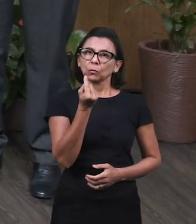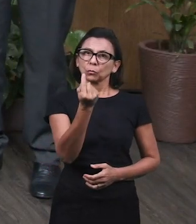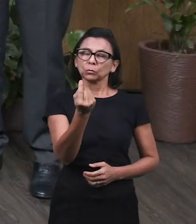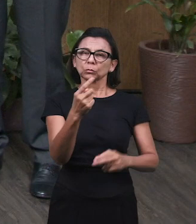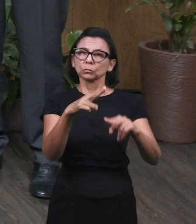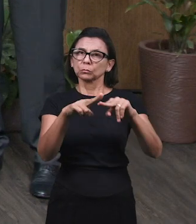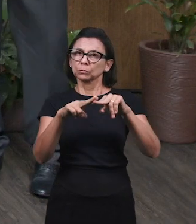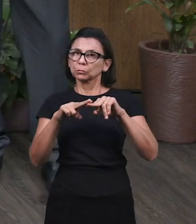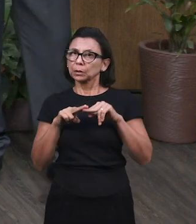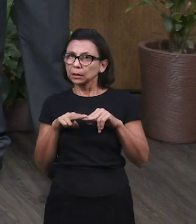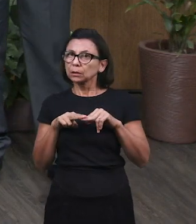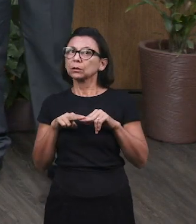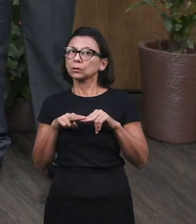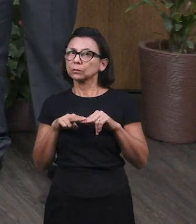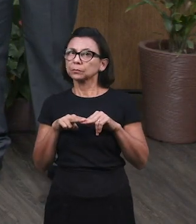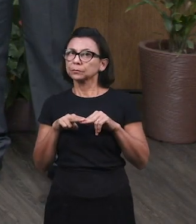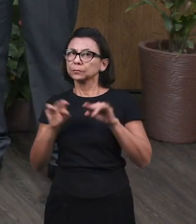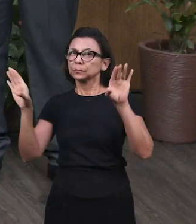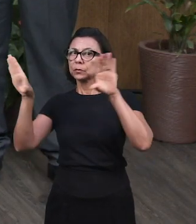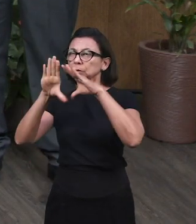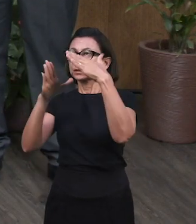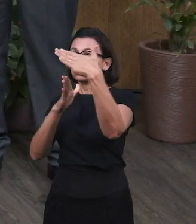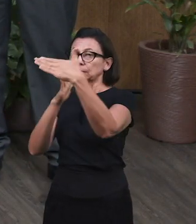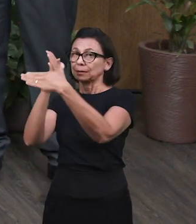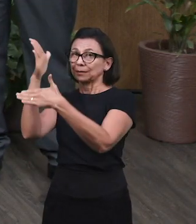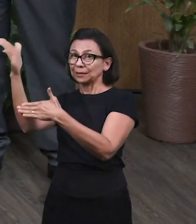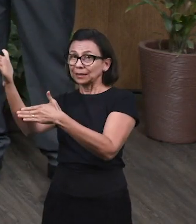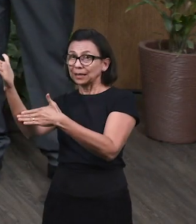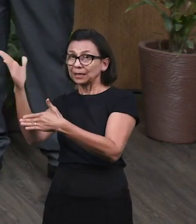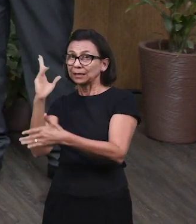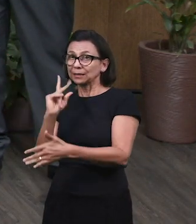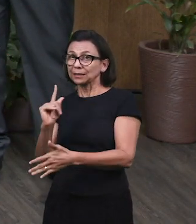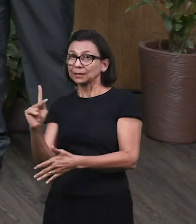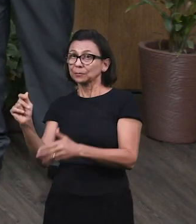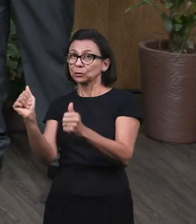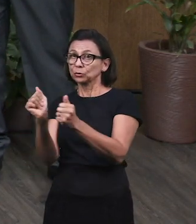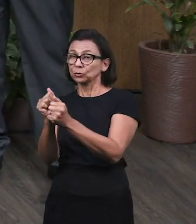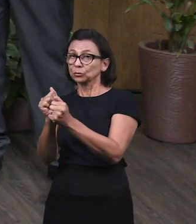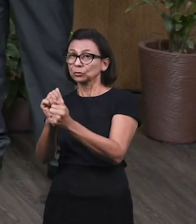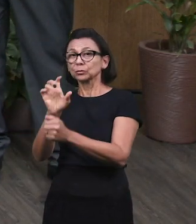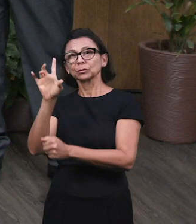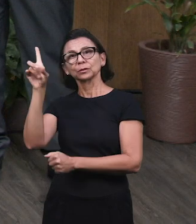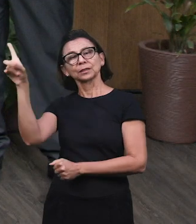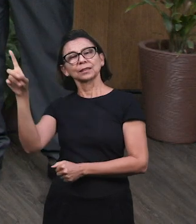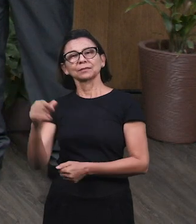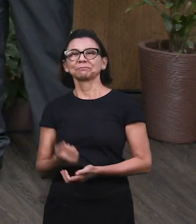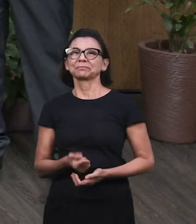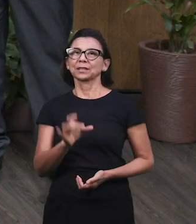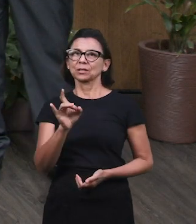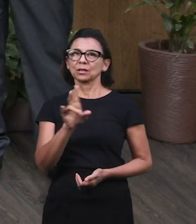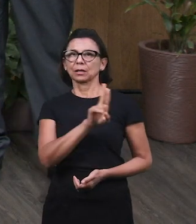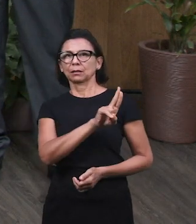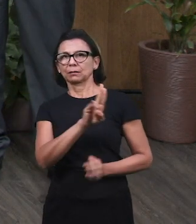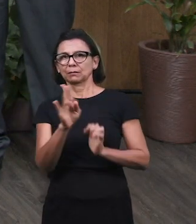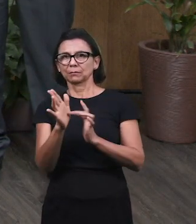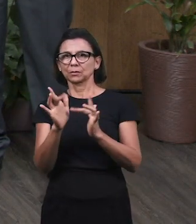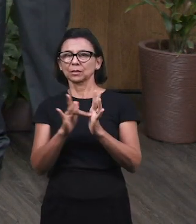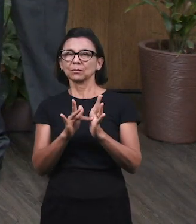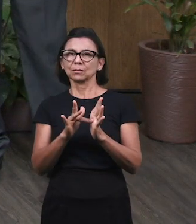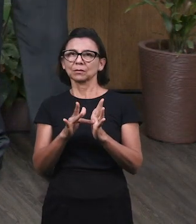la Bible, c'est Jésus. C'est lui qui nous choisit par le